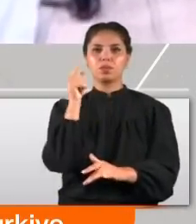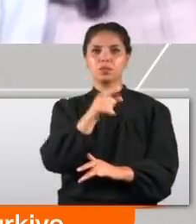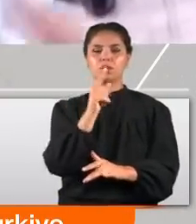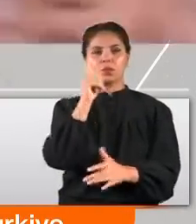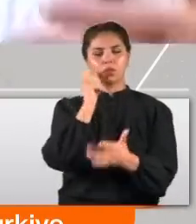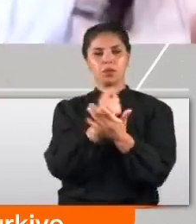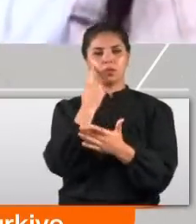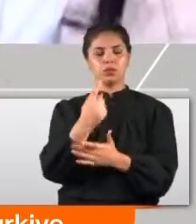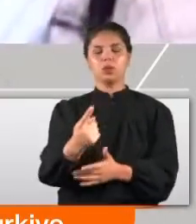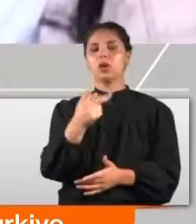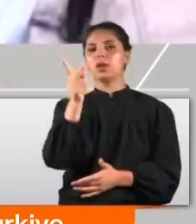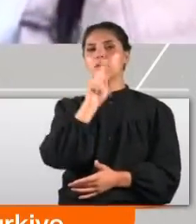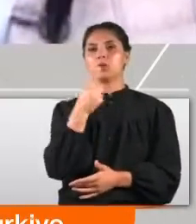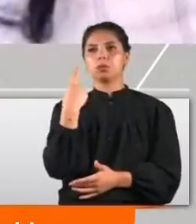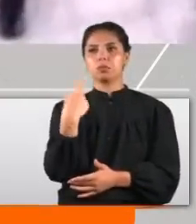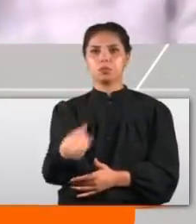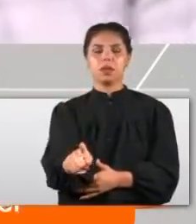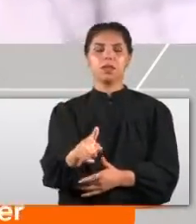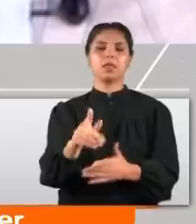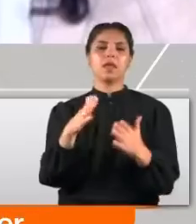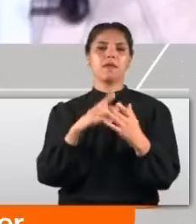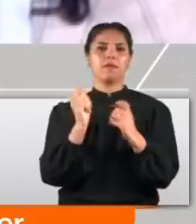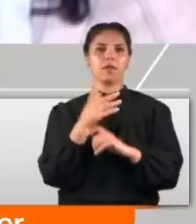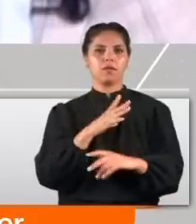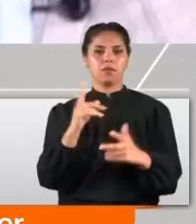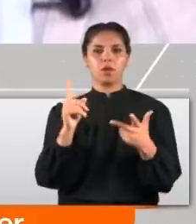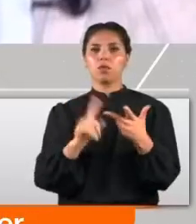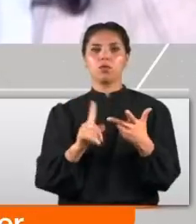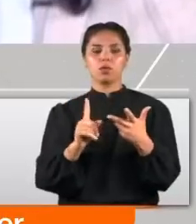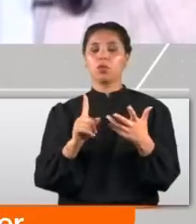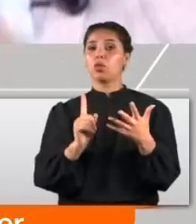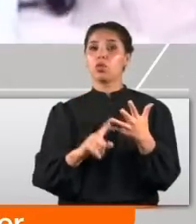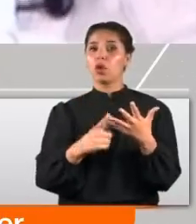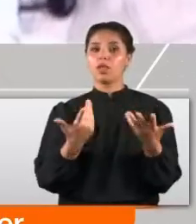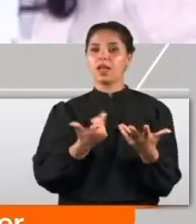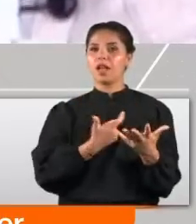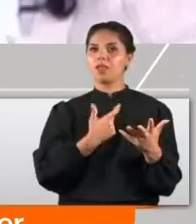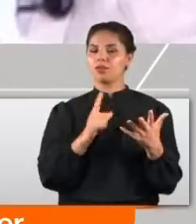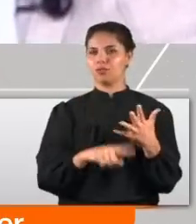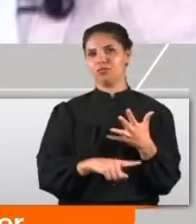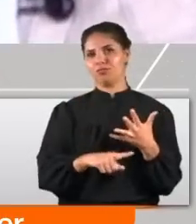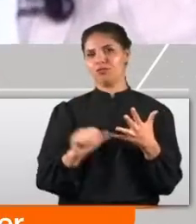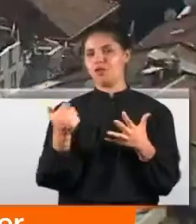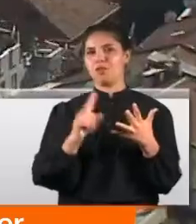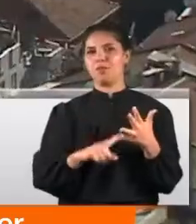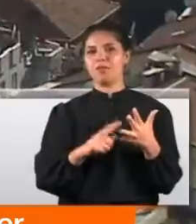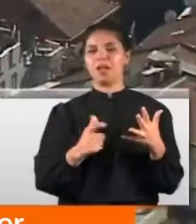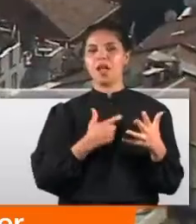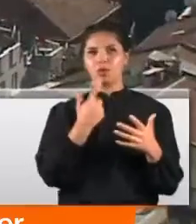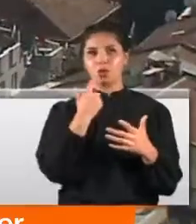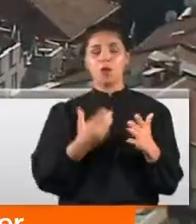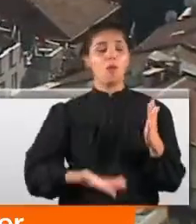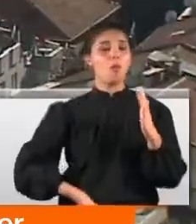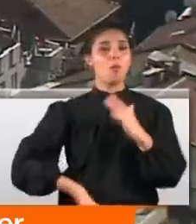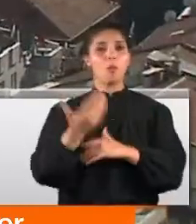bile 200 bin daireyi dönüştürmüş oluyoruz. Dört ne peki? Dördüncüsü? Yasa. Ha, yasa. En önemli şey yasa. Büyük önem